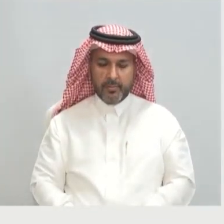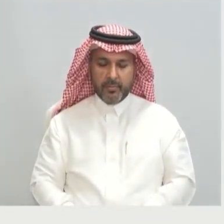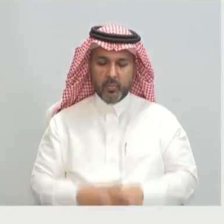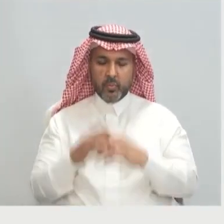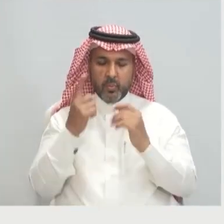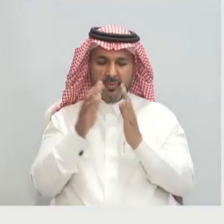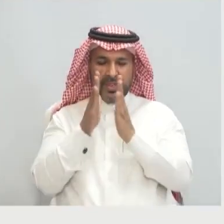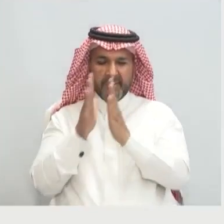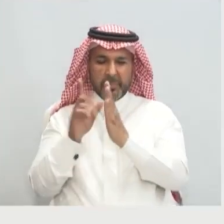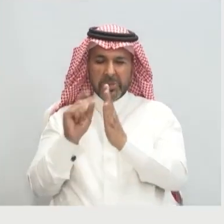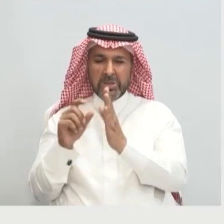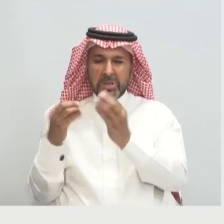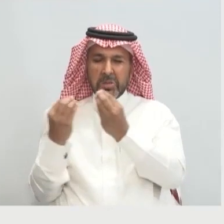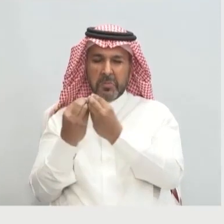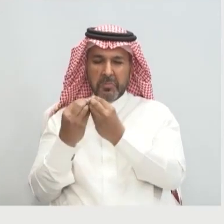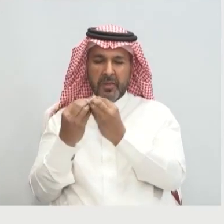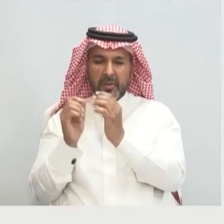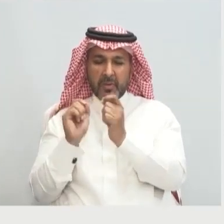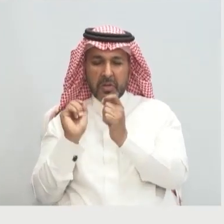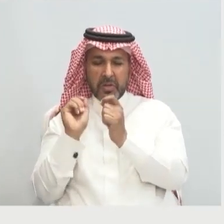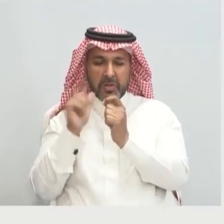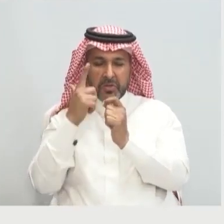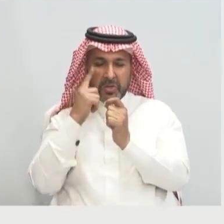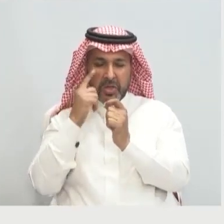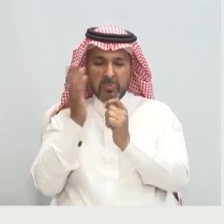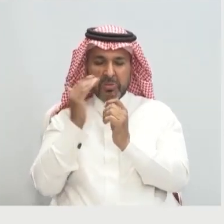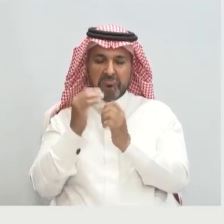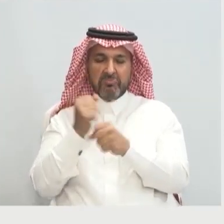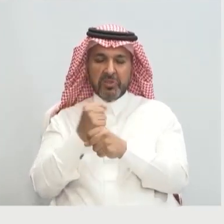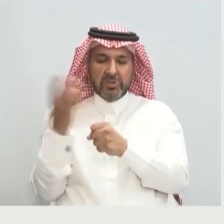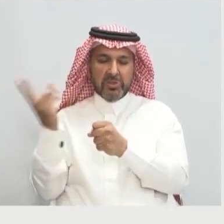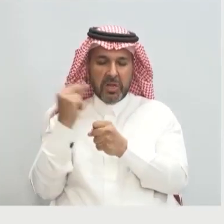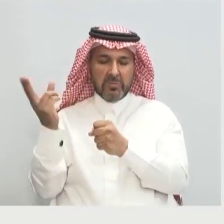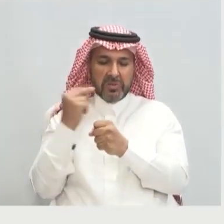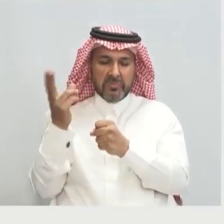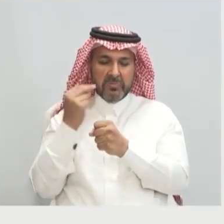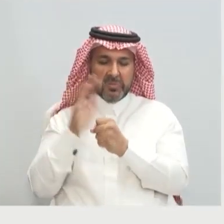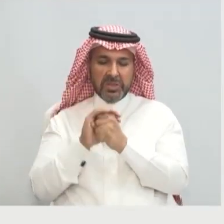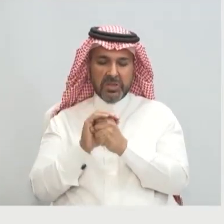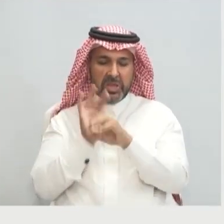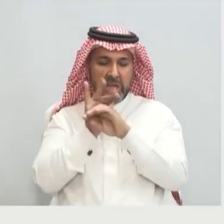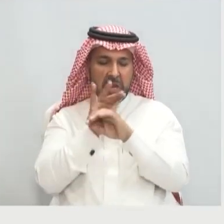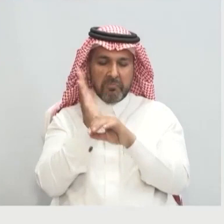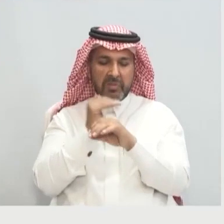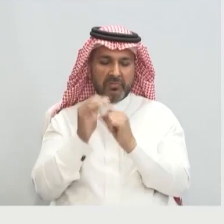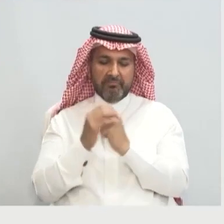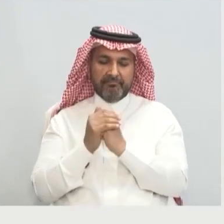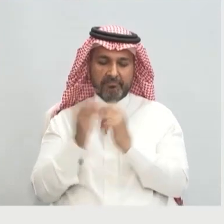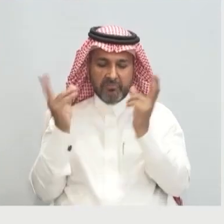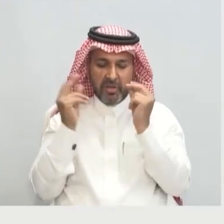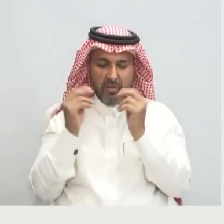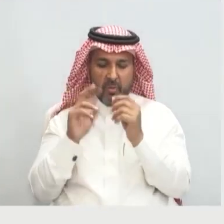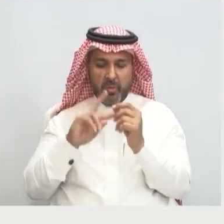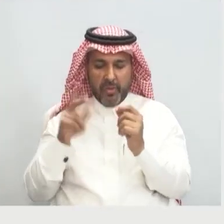يقوم بالارسال فقط هو يستقبل والبعض لديه اتصال او اتجاه او اتصال في اتجاهين نجد